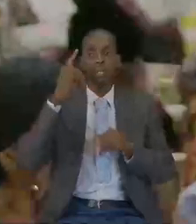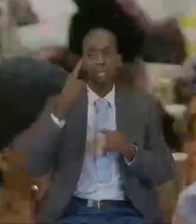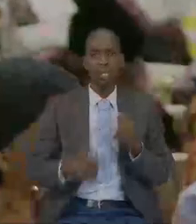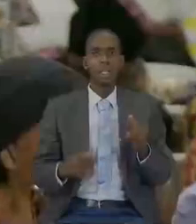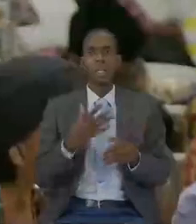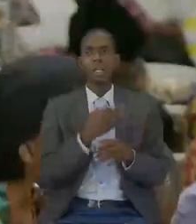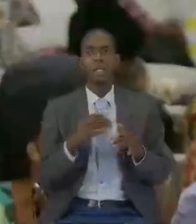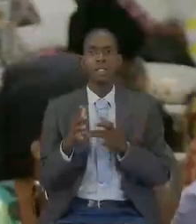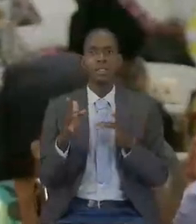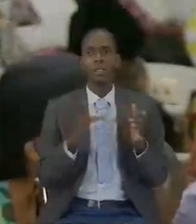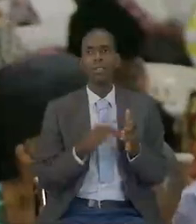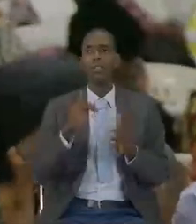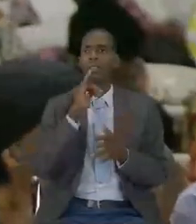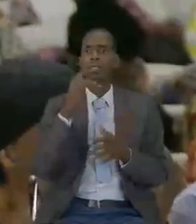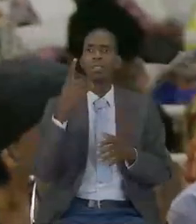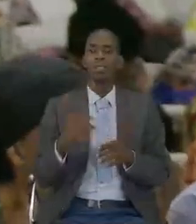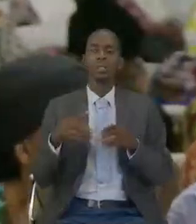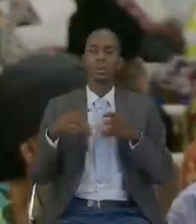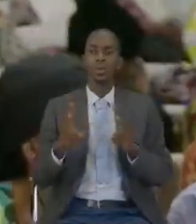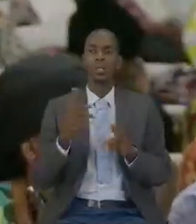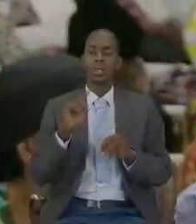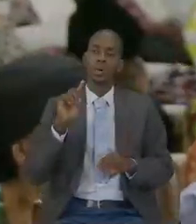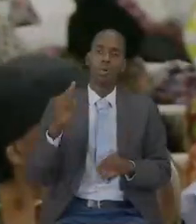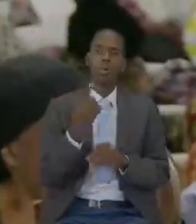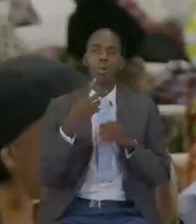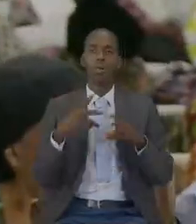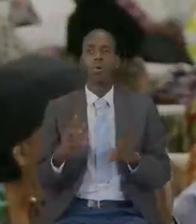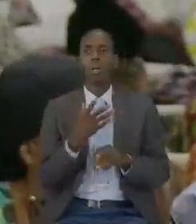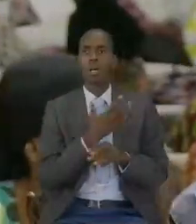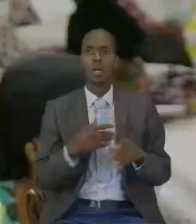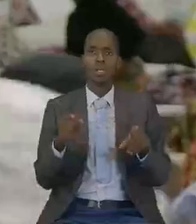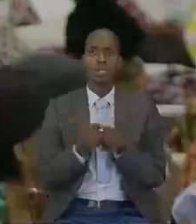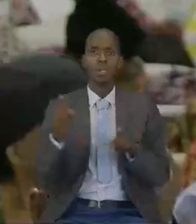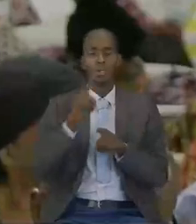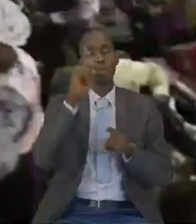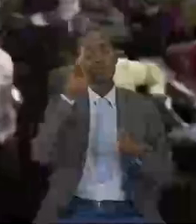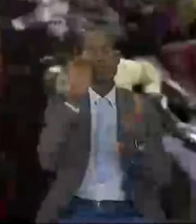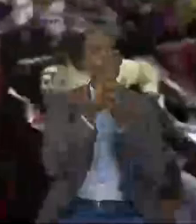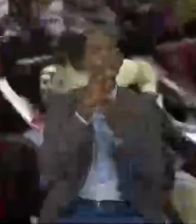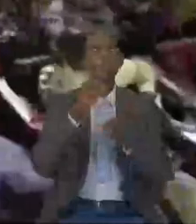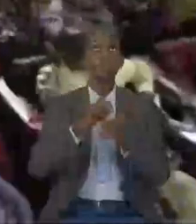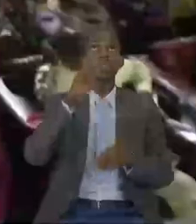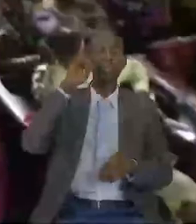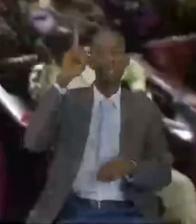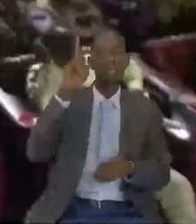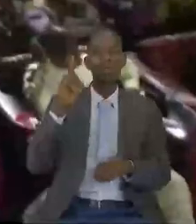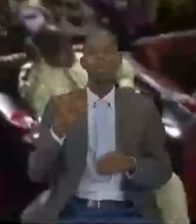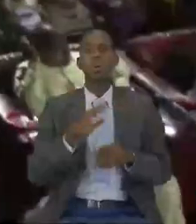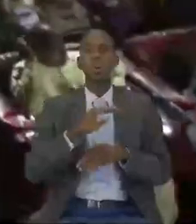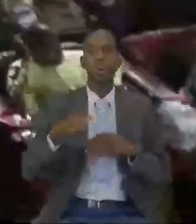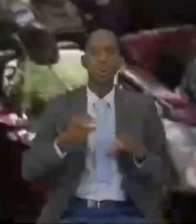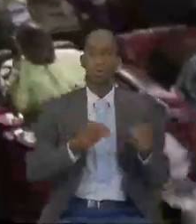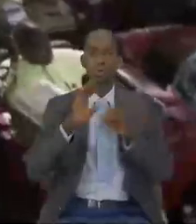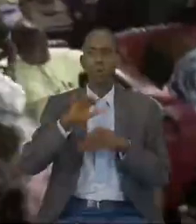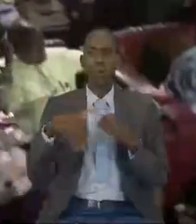la fin. Et Jésus est le chemin, le seul chemin. Et comme tu lui fais confiance et tu crois